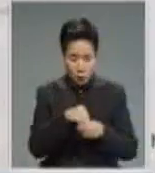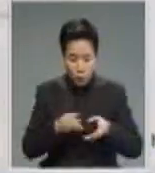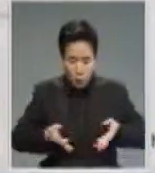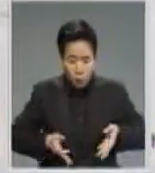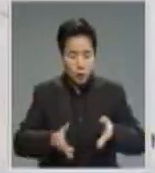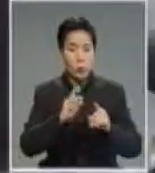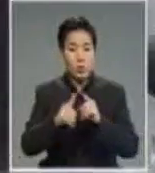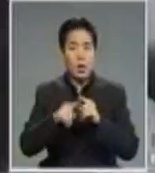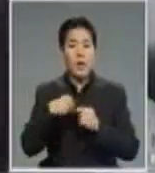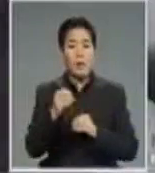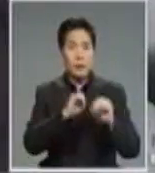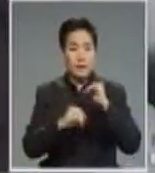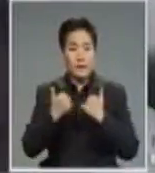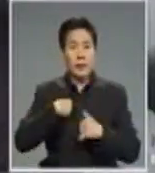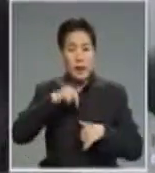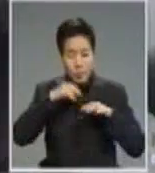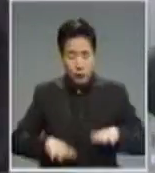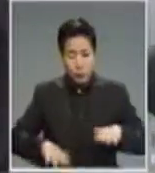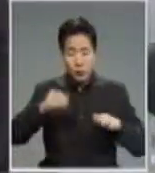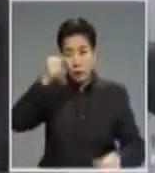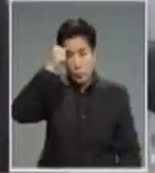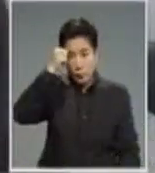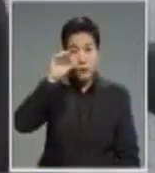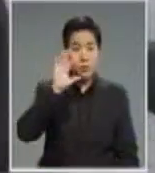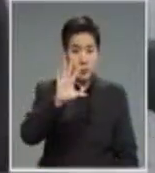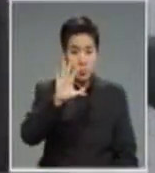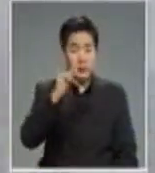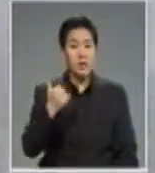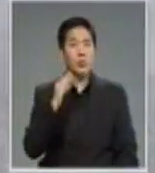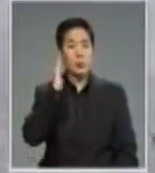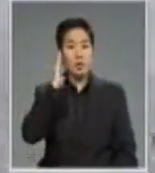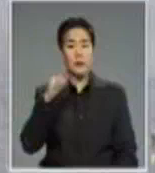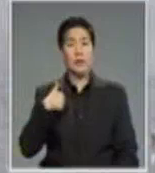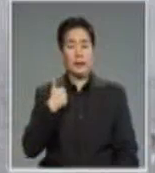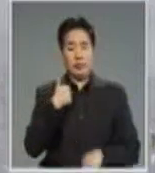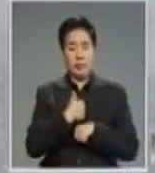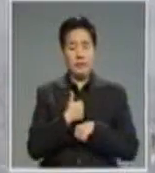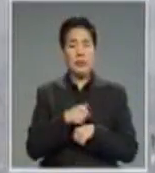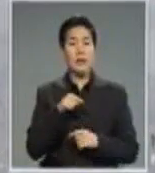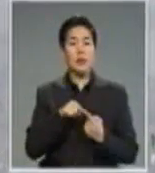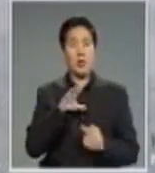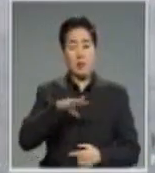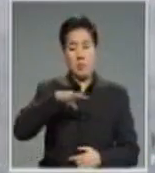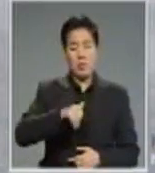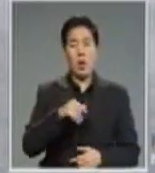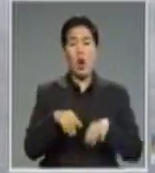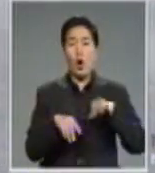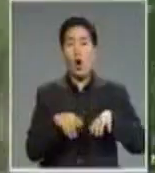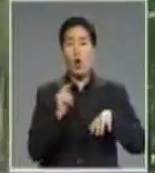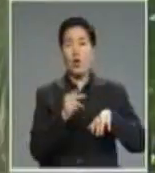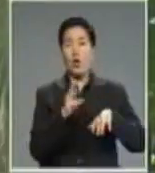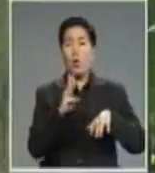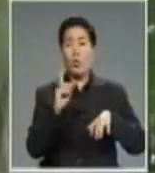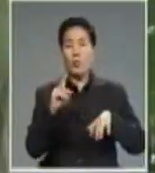ภัยหลังน้ำยังท่วมสูงเป็นวันที่5ค่ะโดยนายวรรณชาติยอดแก้วนายกเทศมนตรีเทศบาลตำบลเกาะทวดอำเภอปากพนังบ